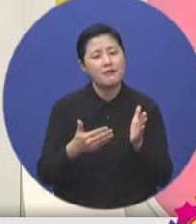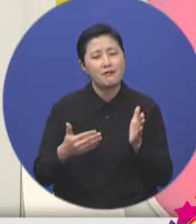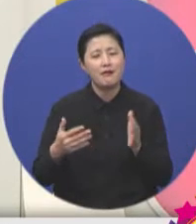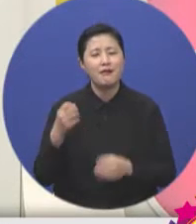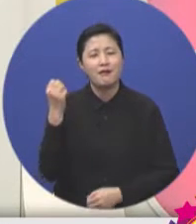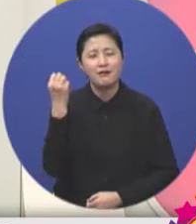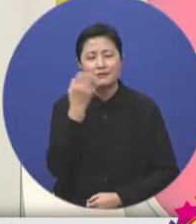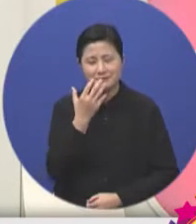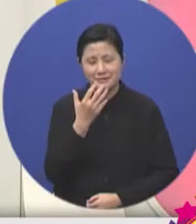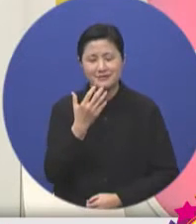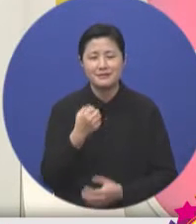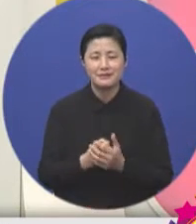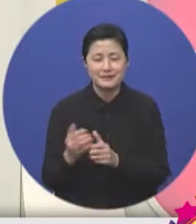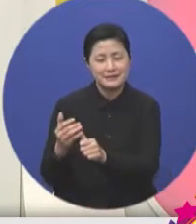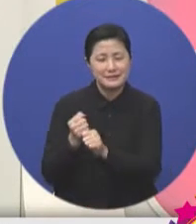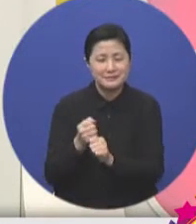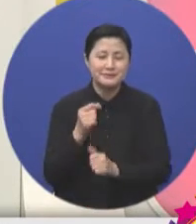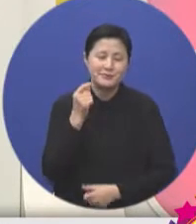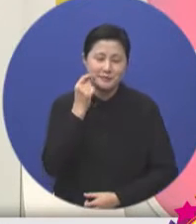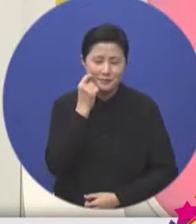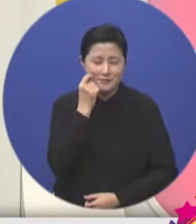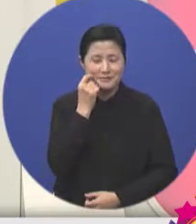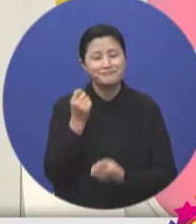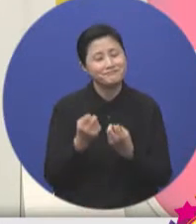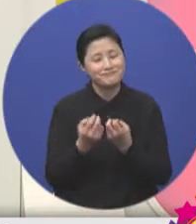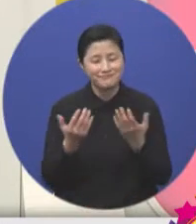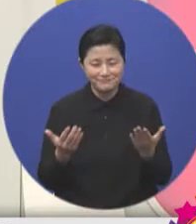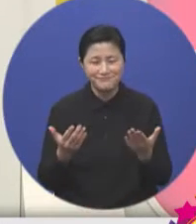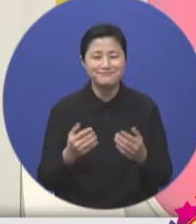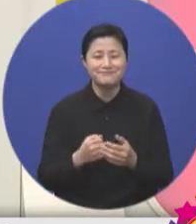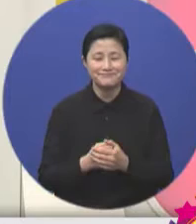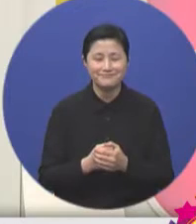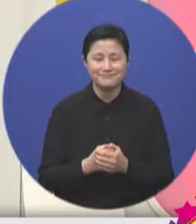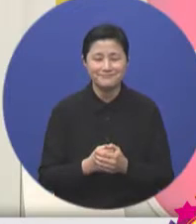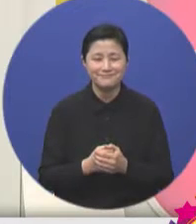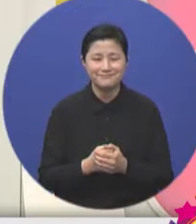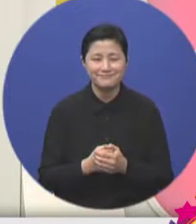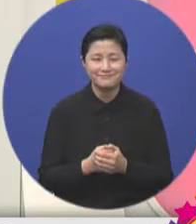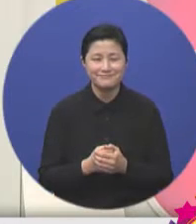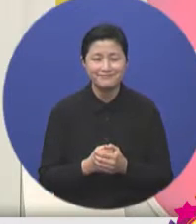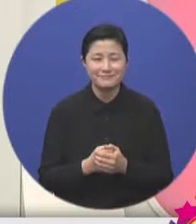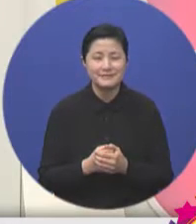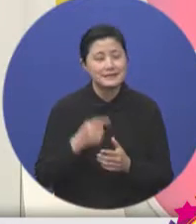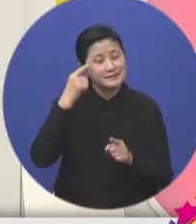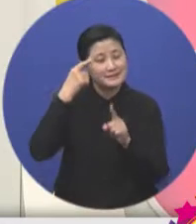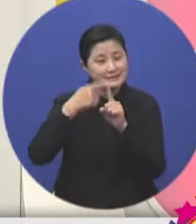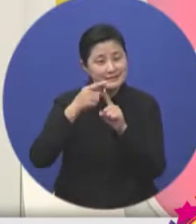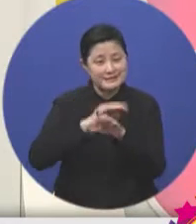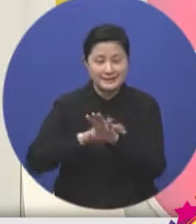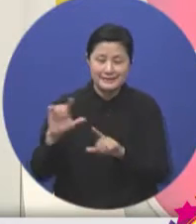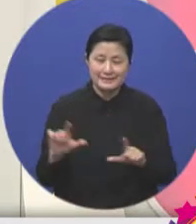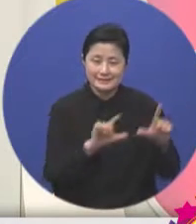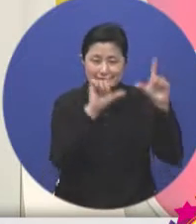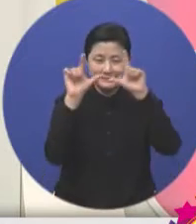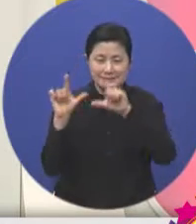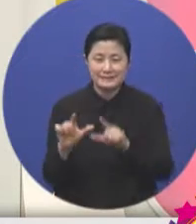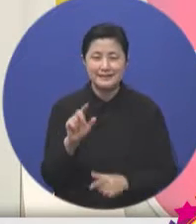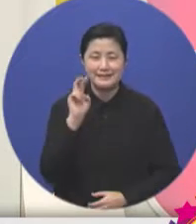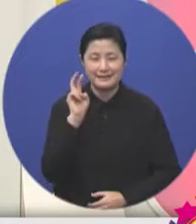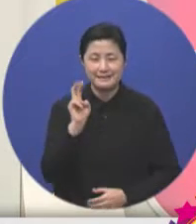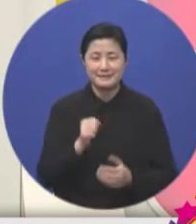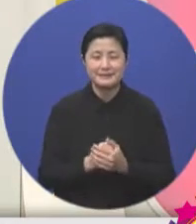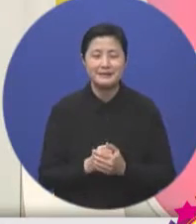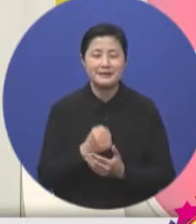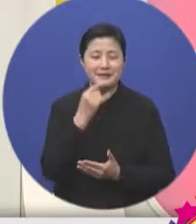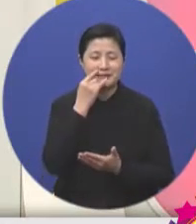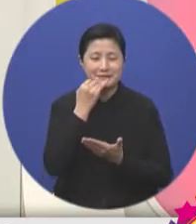흐른 세월 잡지도 못하고. 그렇죠. 자, 긍정적으로 그러면, 잘 사실 것 같아요. 자, 그러면